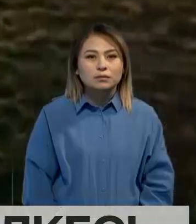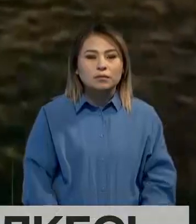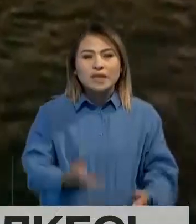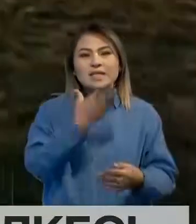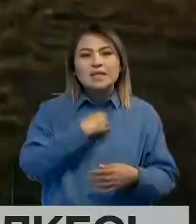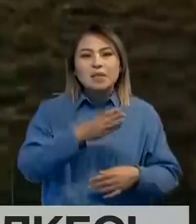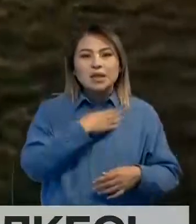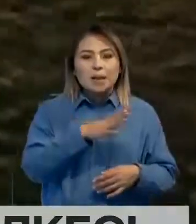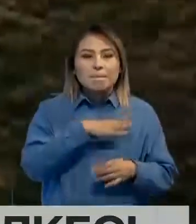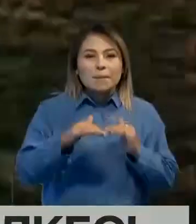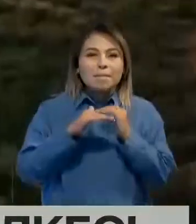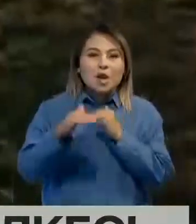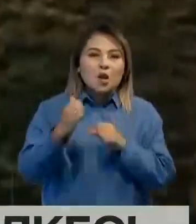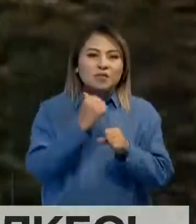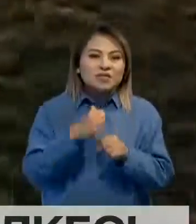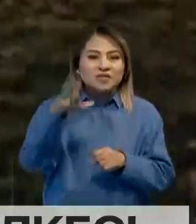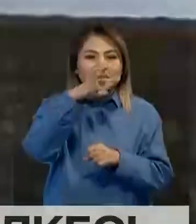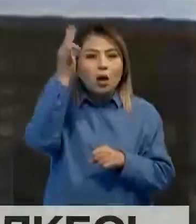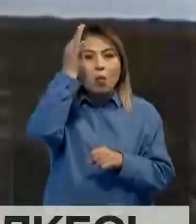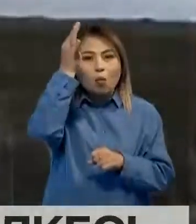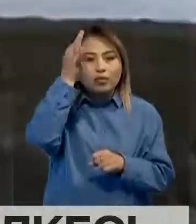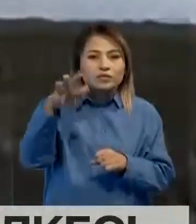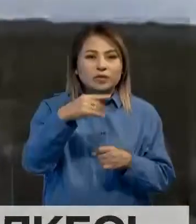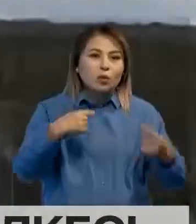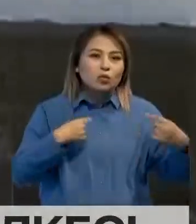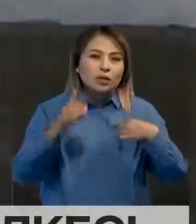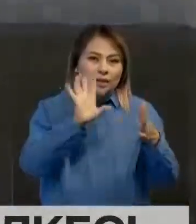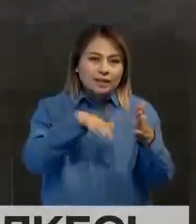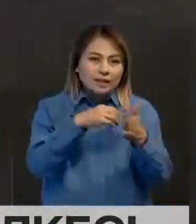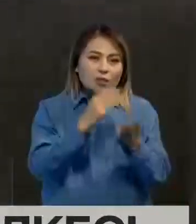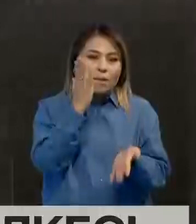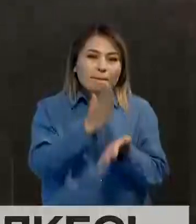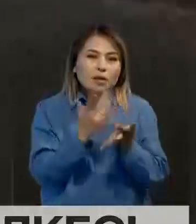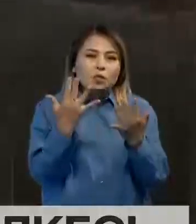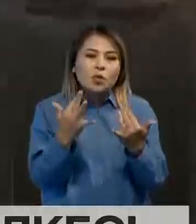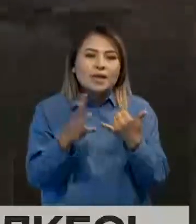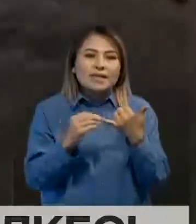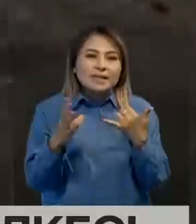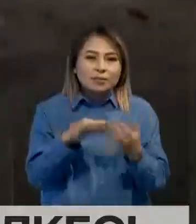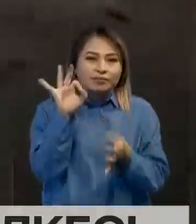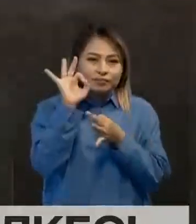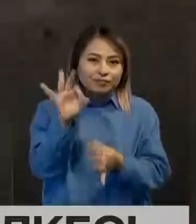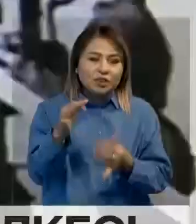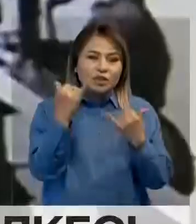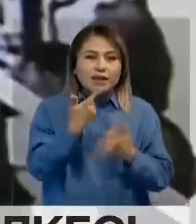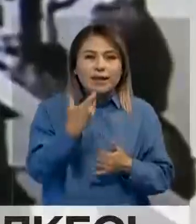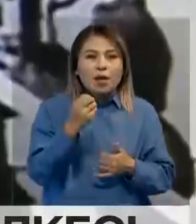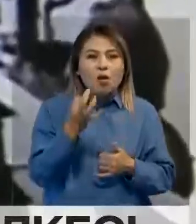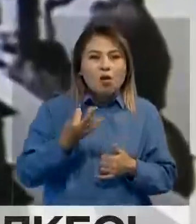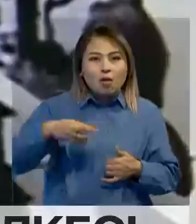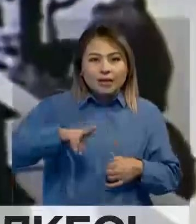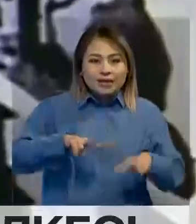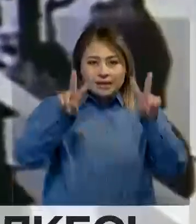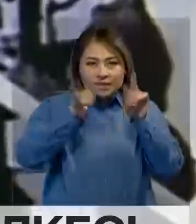Семей дегенде полигон қасіреті еске түсетін анық. Зұлматтың зардабы әлі бар. Қаншама жер игерілмей бос қалды. Енді геологиялық зерттеулер